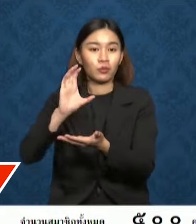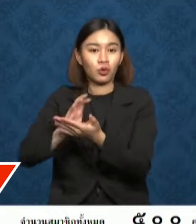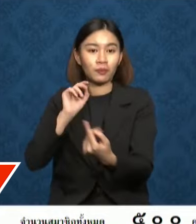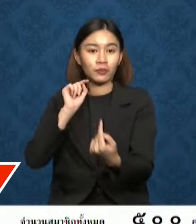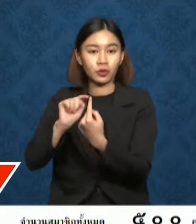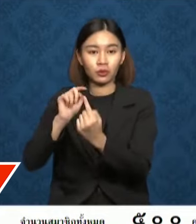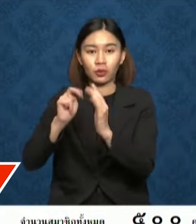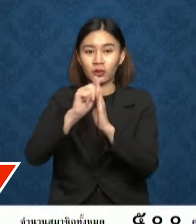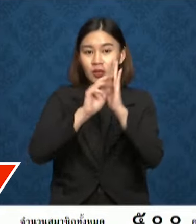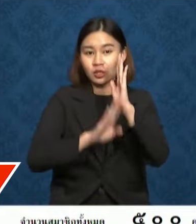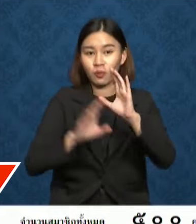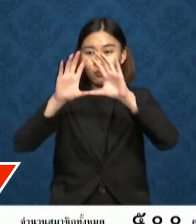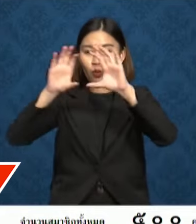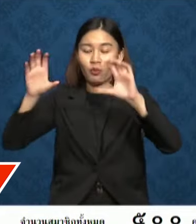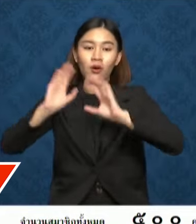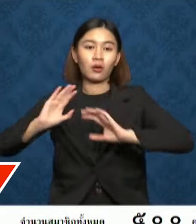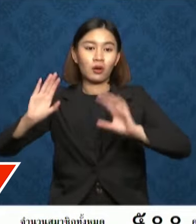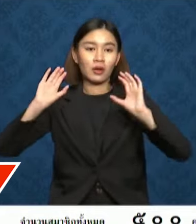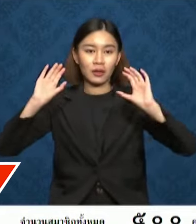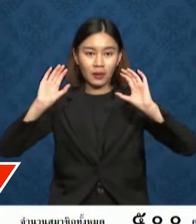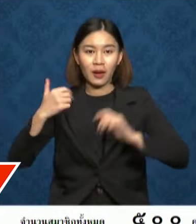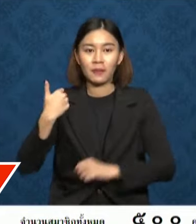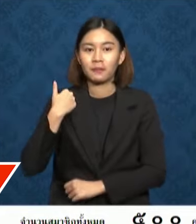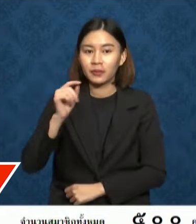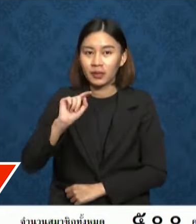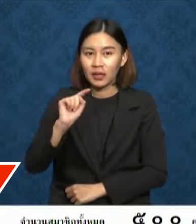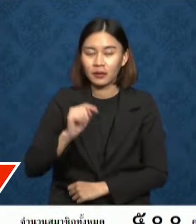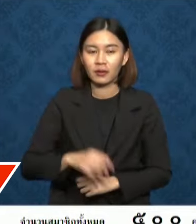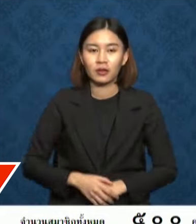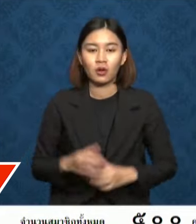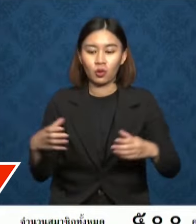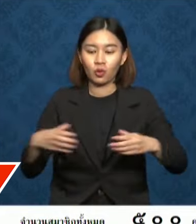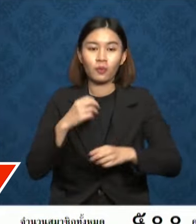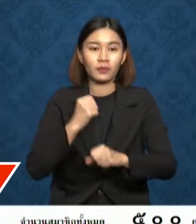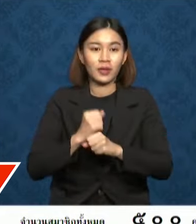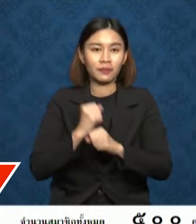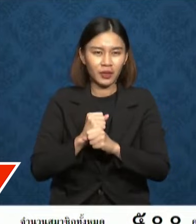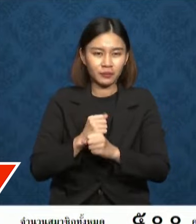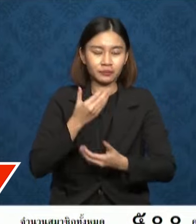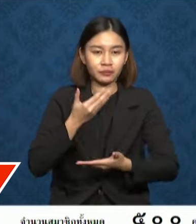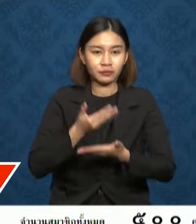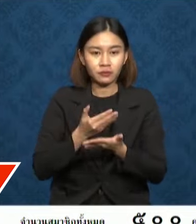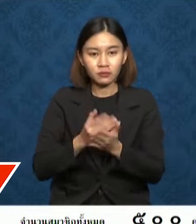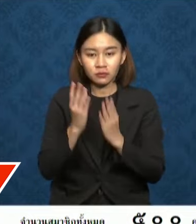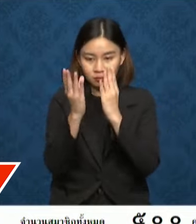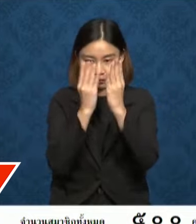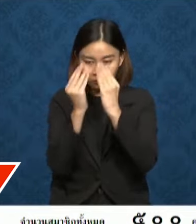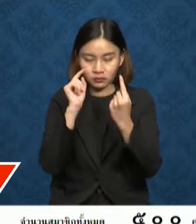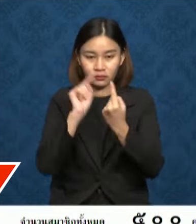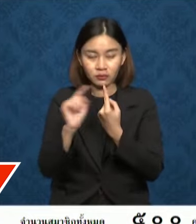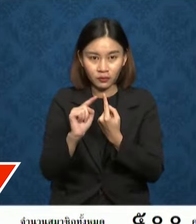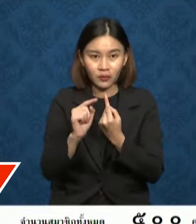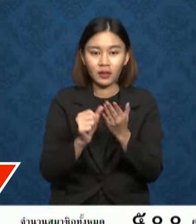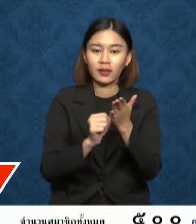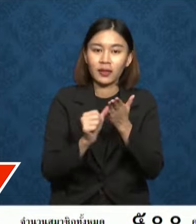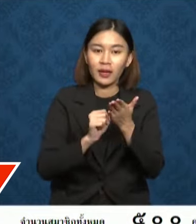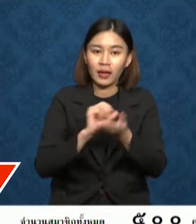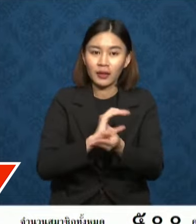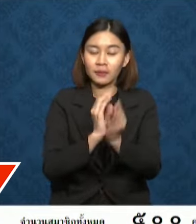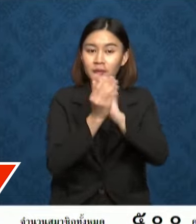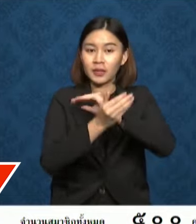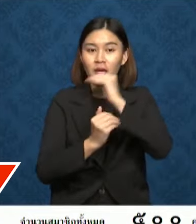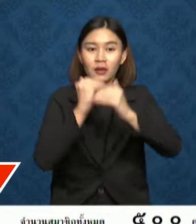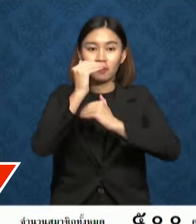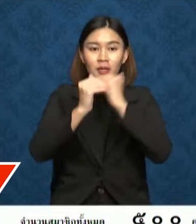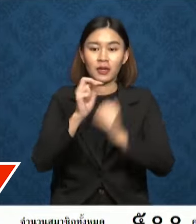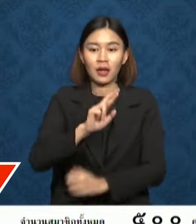อบโจทย์โยบาย Cloud First ของรัฐบาลมีในเรื่องขคณะทำงาน Budget Reform ครัที่ศึกษาในเรื่องของการปรบปรุงปัติ